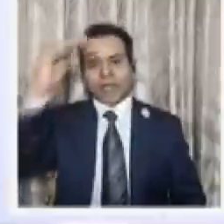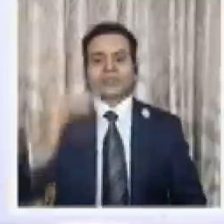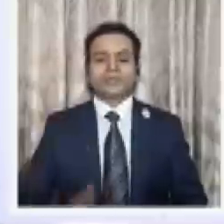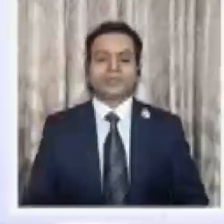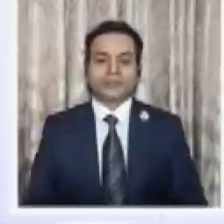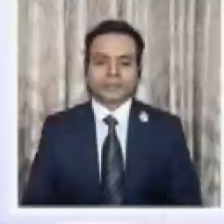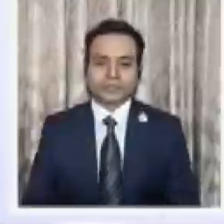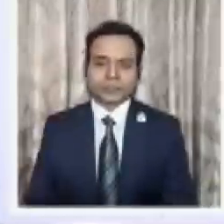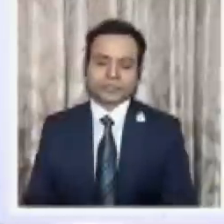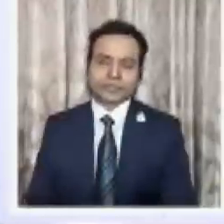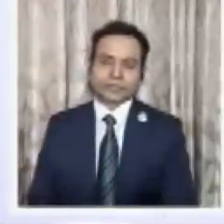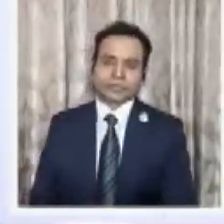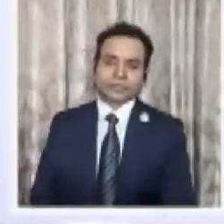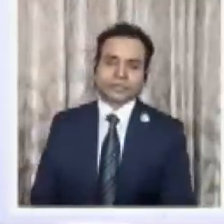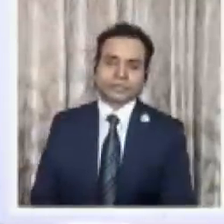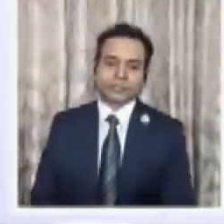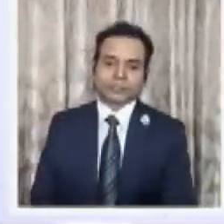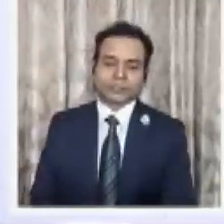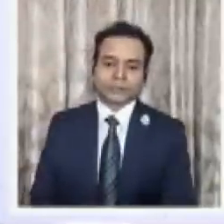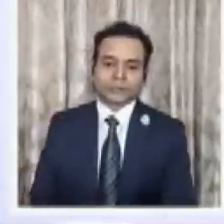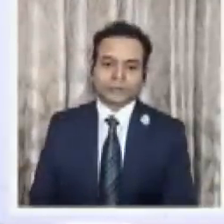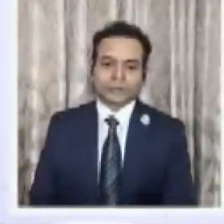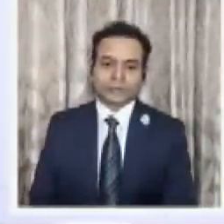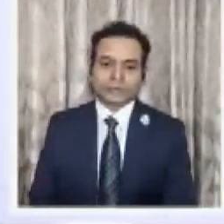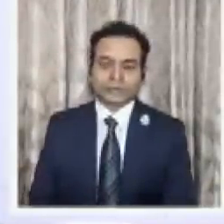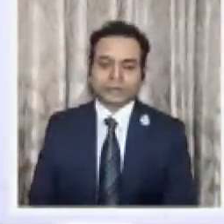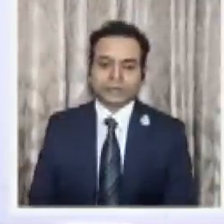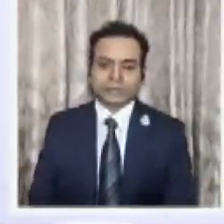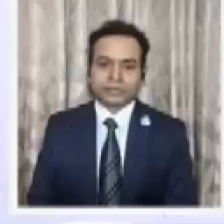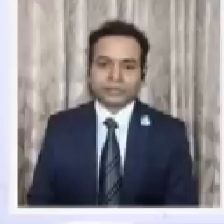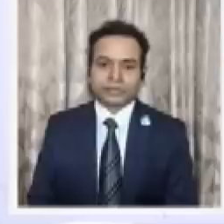হবেন, এই আশা ব্যক্ত করছি। সবাইকে অনেক অনেক ধন্যবাদ। আসসালামু আলাইকুম।